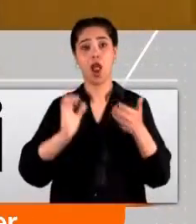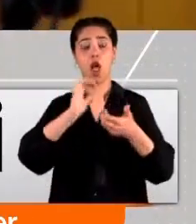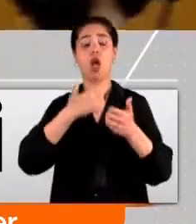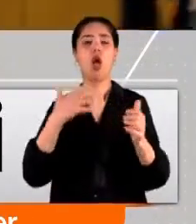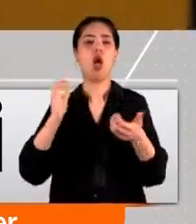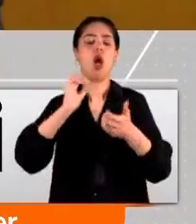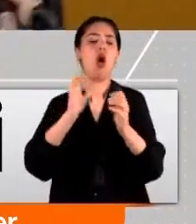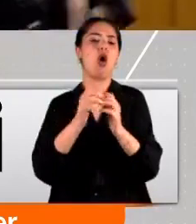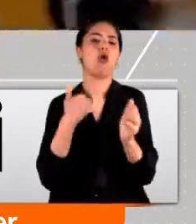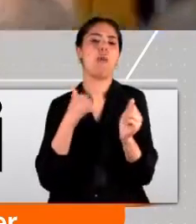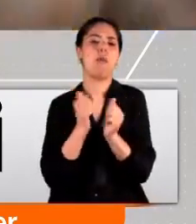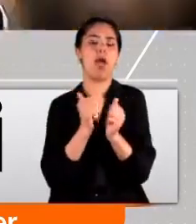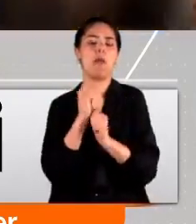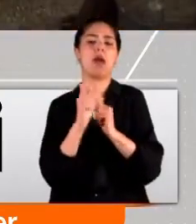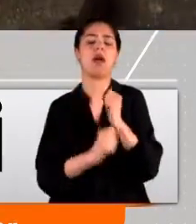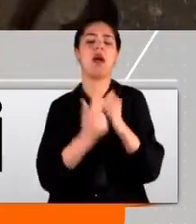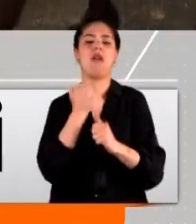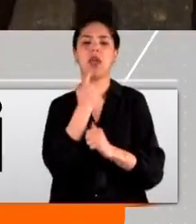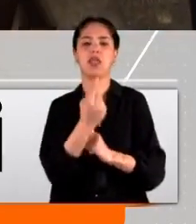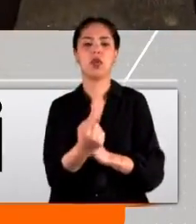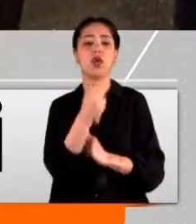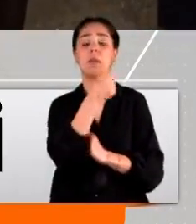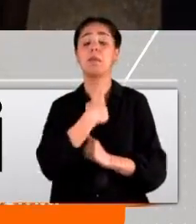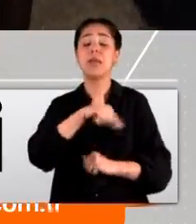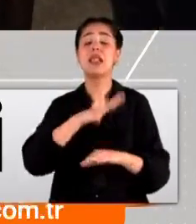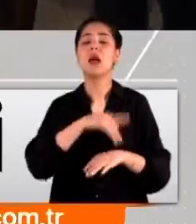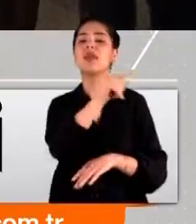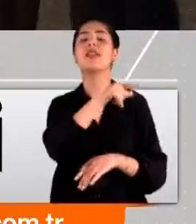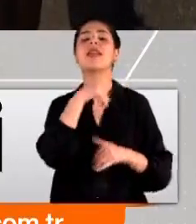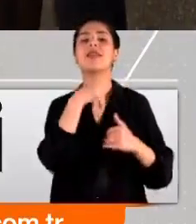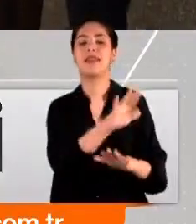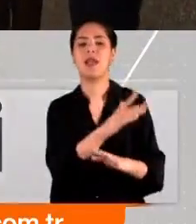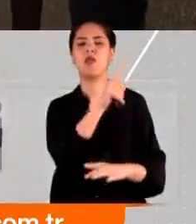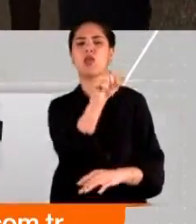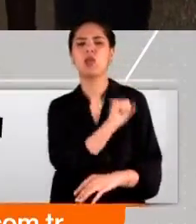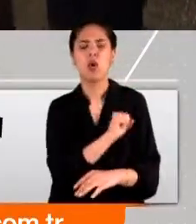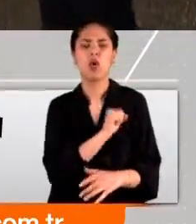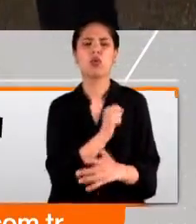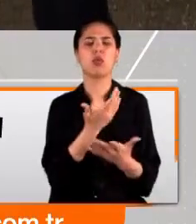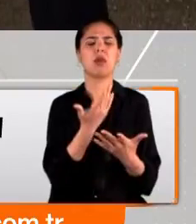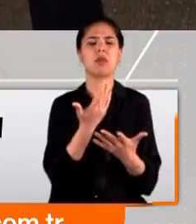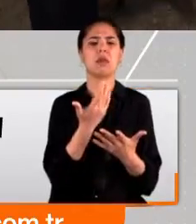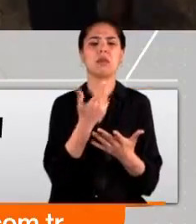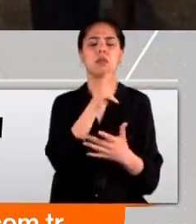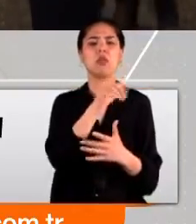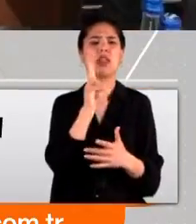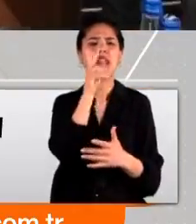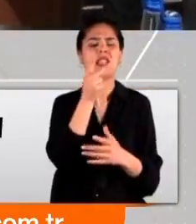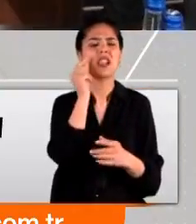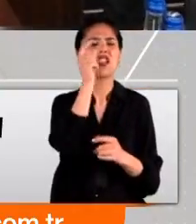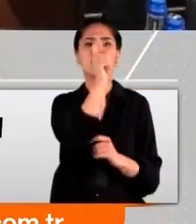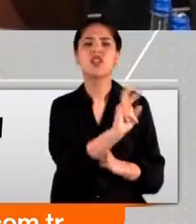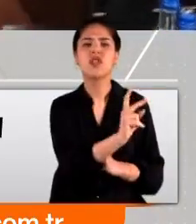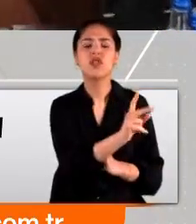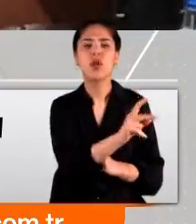diyor. Biz ettik, biz, sen edemezsin. Bu böyle ürkek, korkak, pısırık, zavallı birisidir.